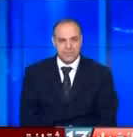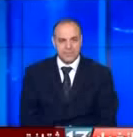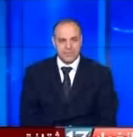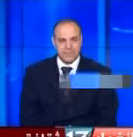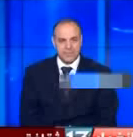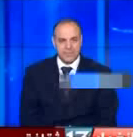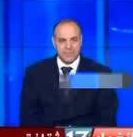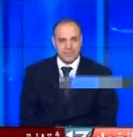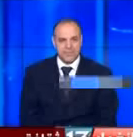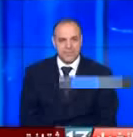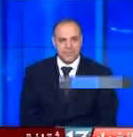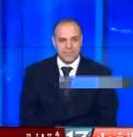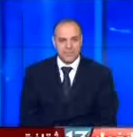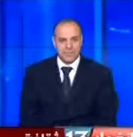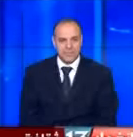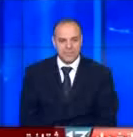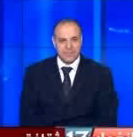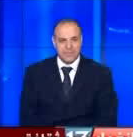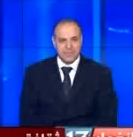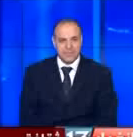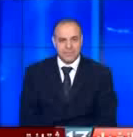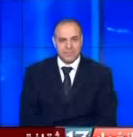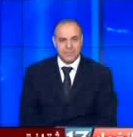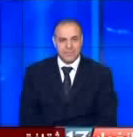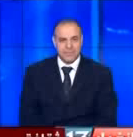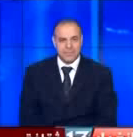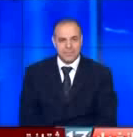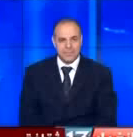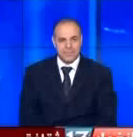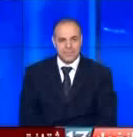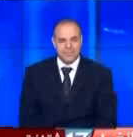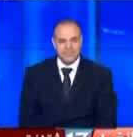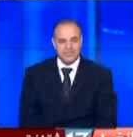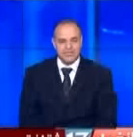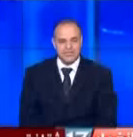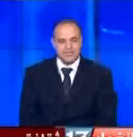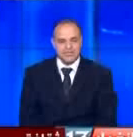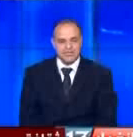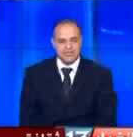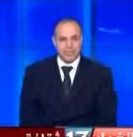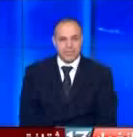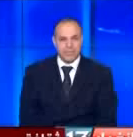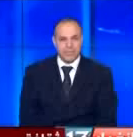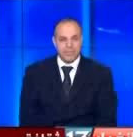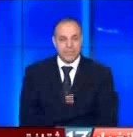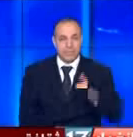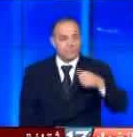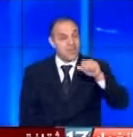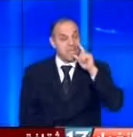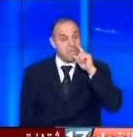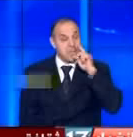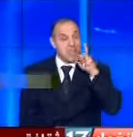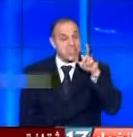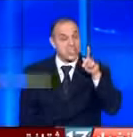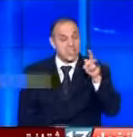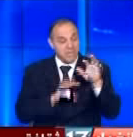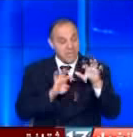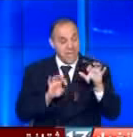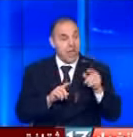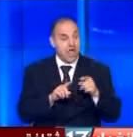في مستقبله؟ هو الوحيد اللي نقله؟ يزمك تعرف يا إبراهيم اللي ثلاثة أرباع اللي قاعدين ينقل فينا.